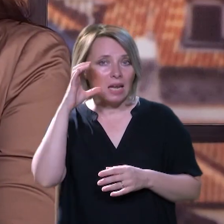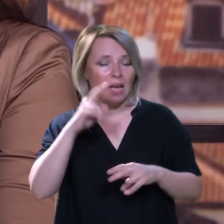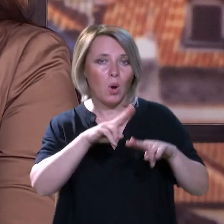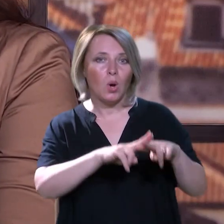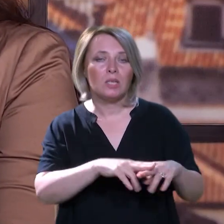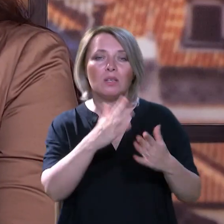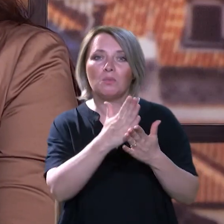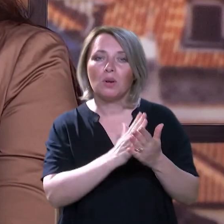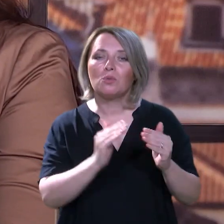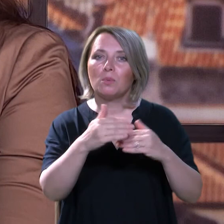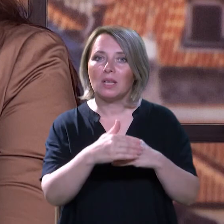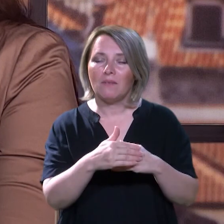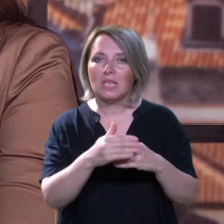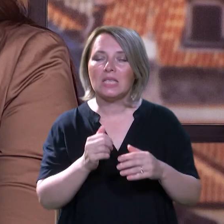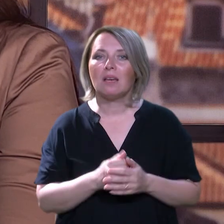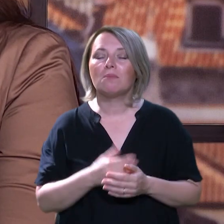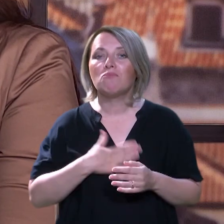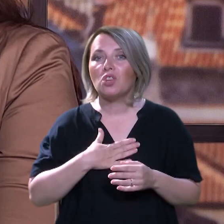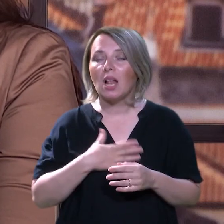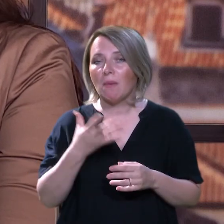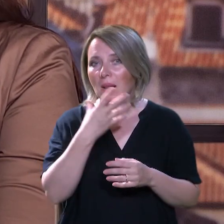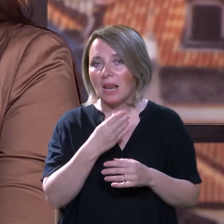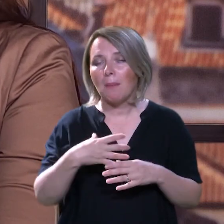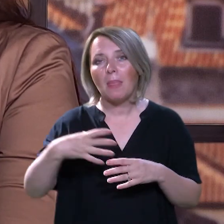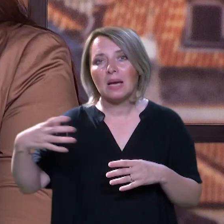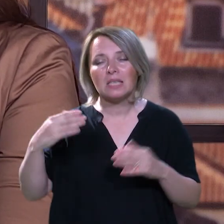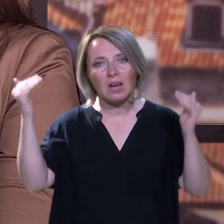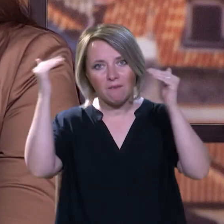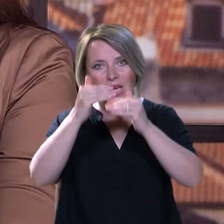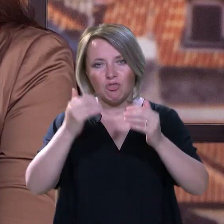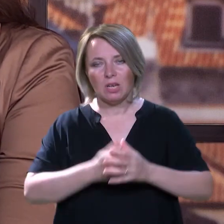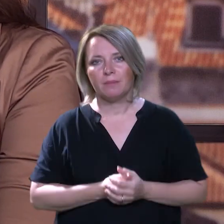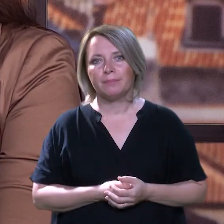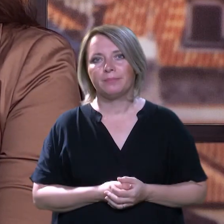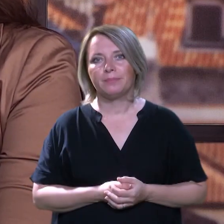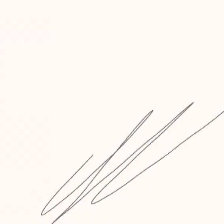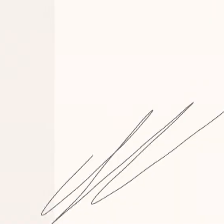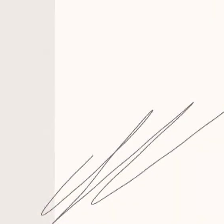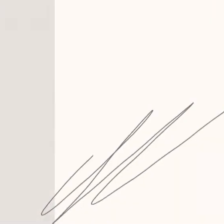gledatelji, ostanite uz program Dubrovačke televizije. Želim vam ugodan nastavak večeri.